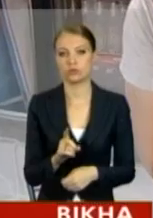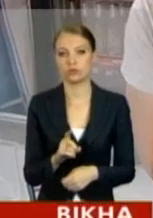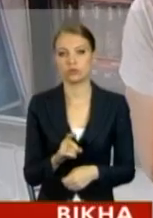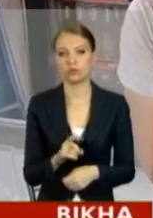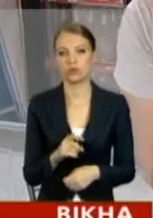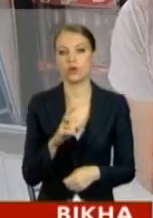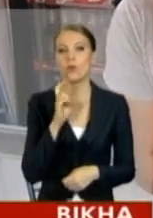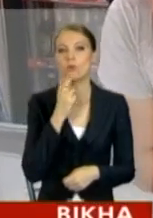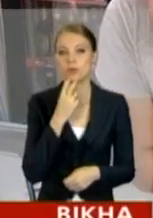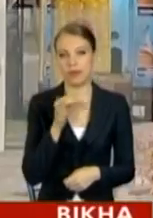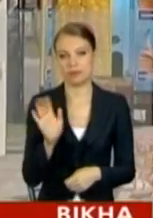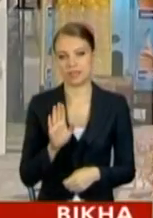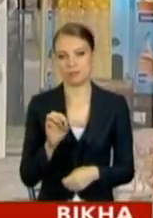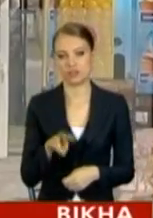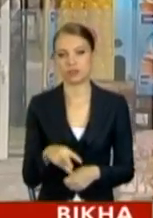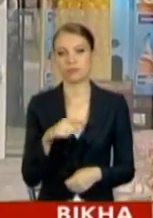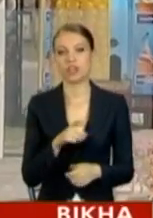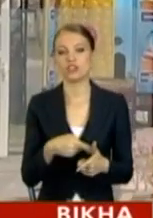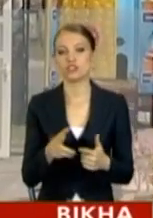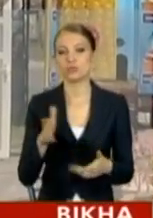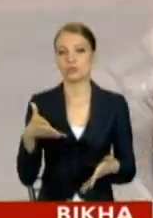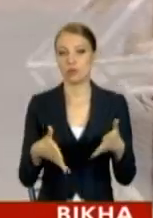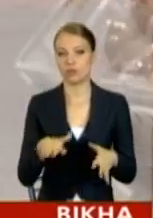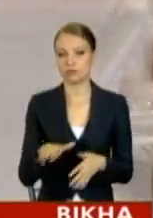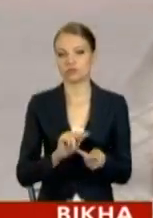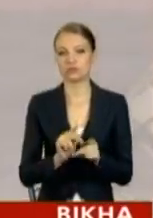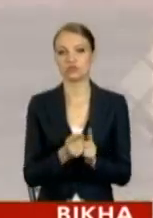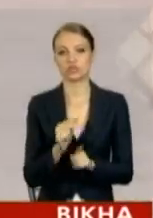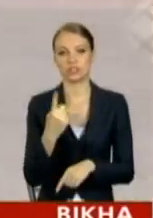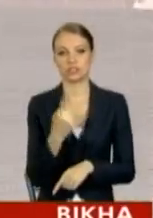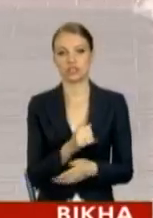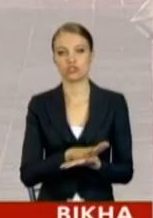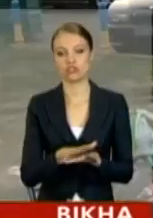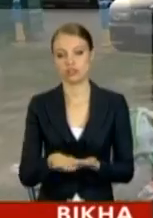Просто улыбаємося і машемо. Чи буде Оболонська набережна через тиждень чиста?